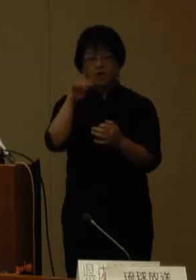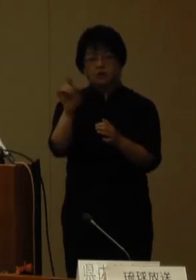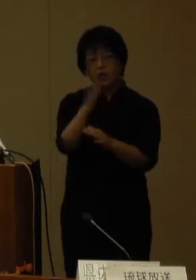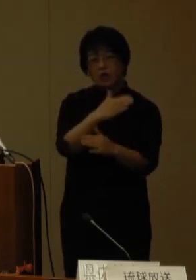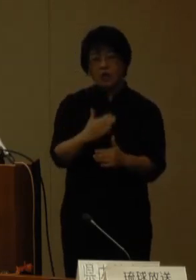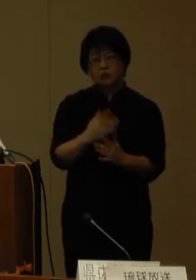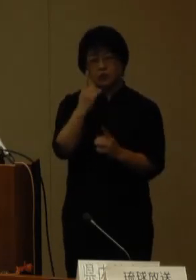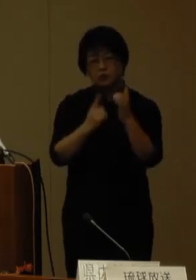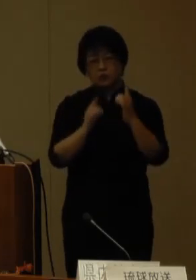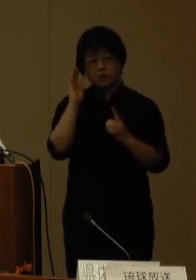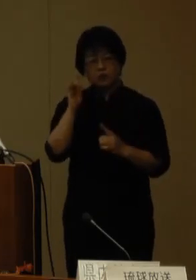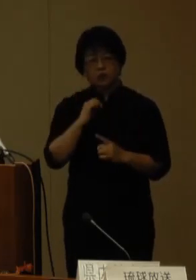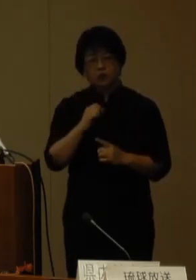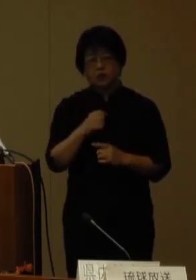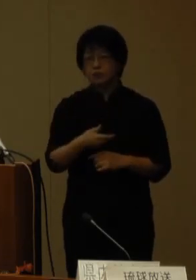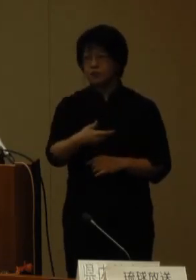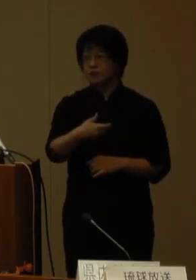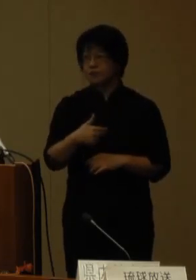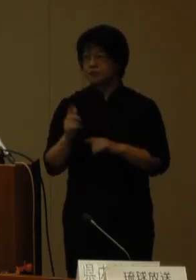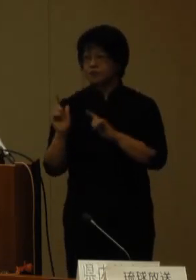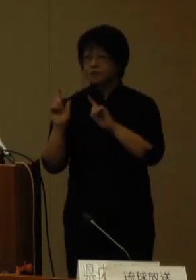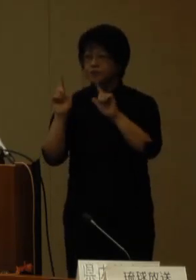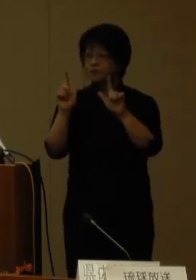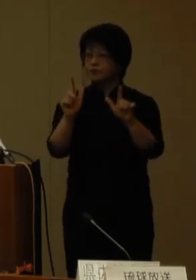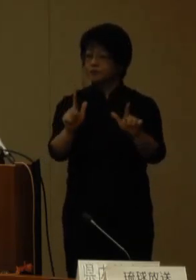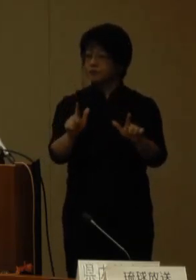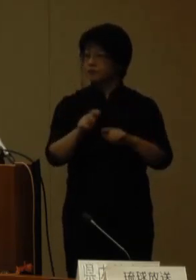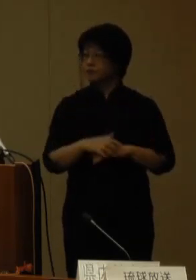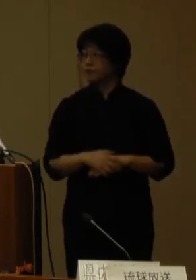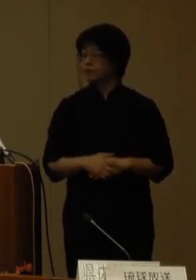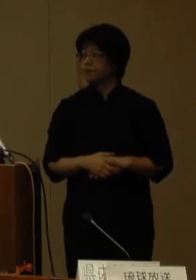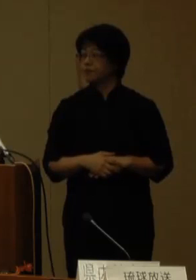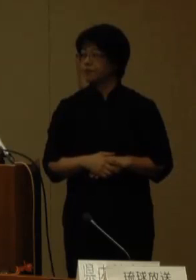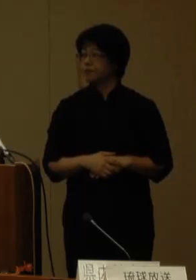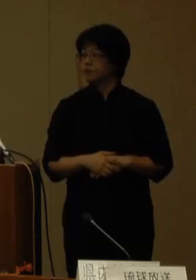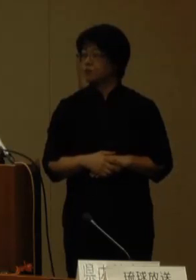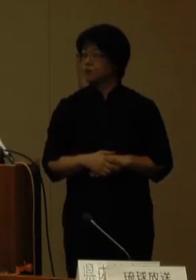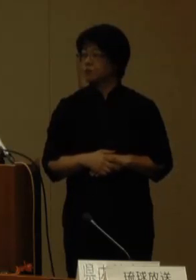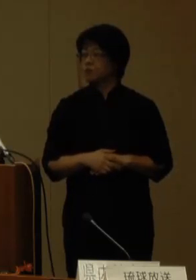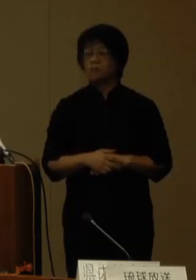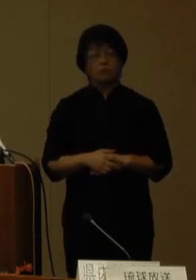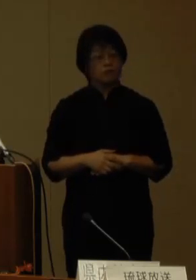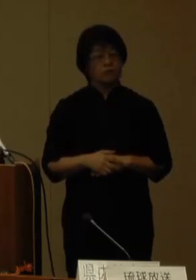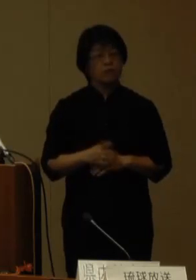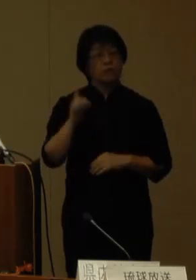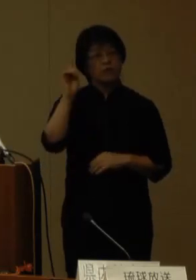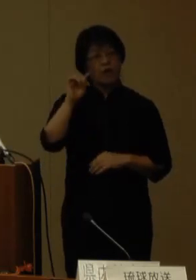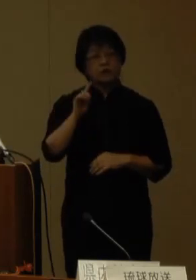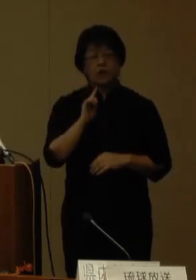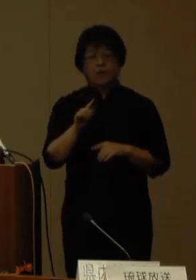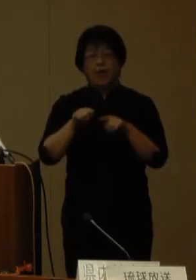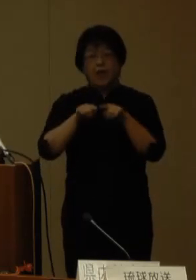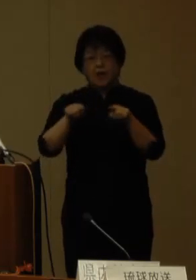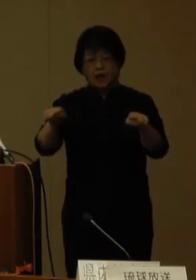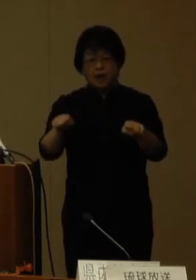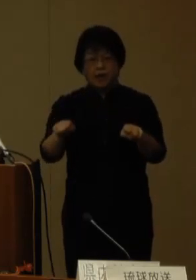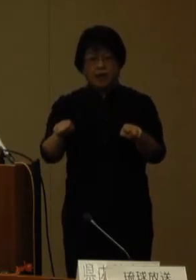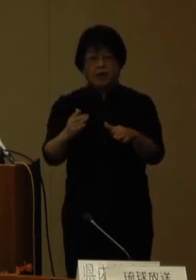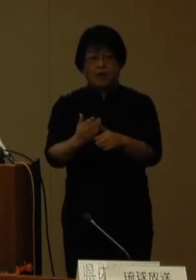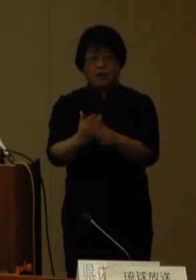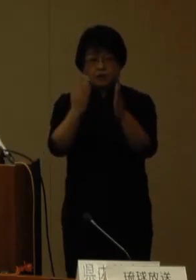か。 過料の手続きはまだだね。 はい、明日命令を発出します